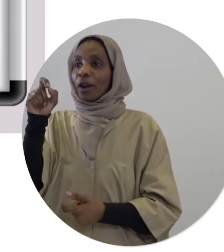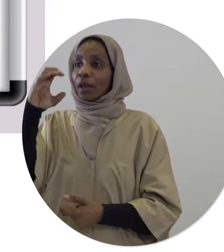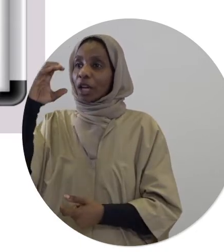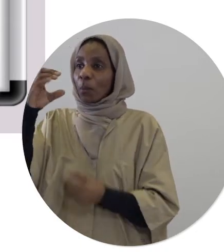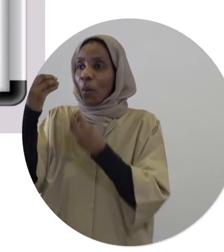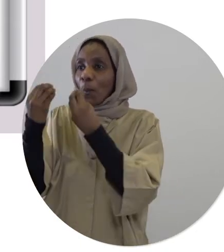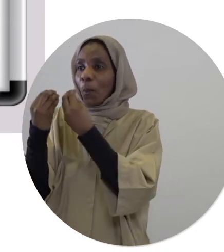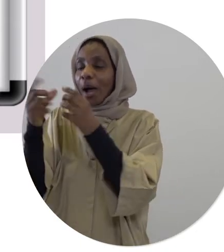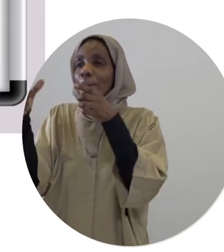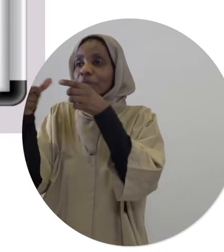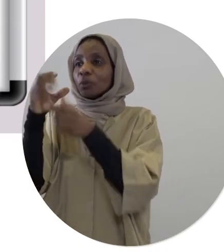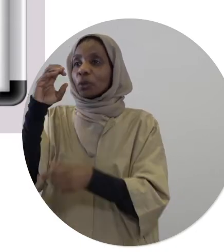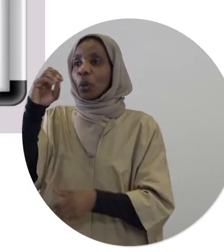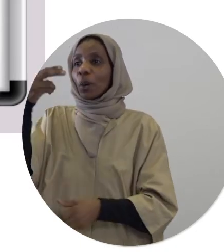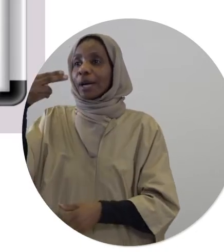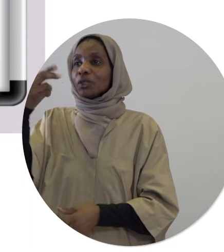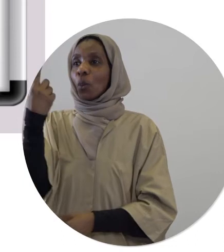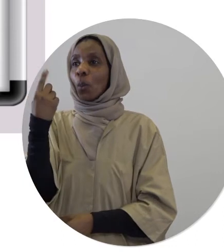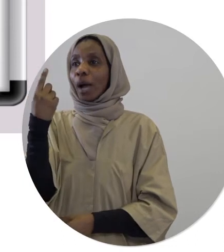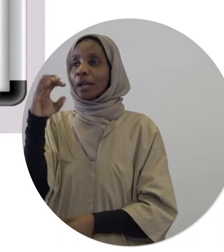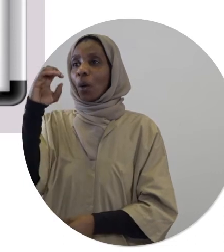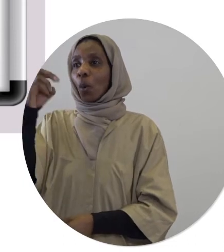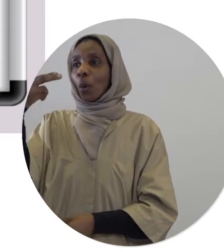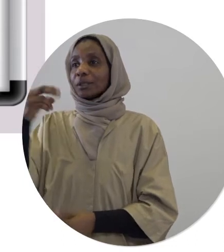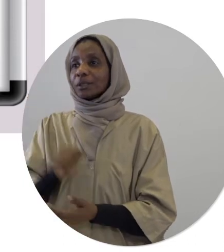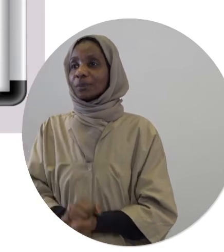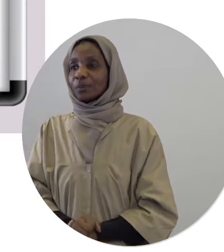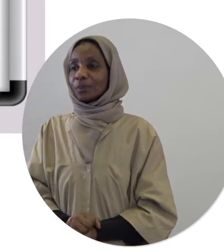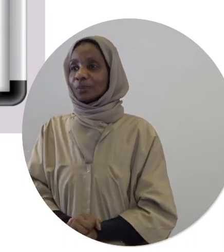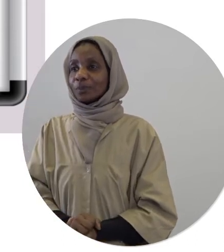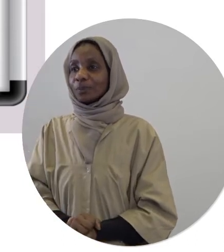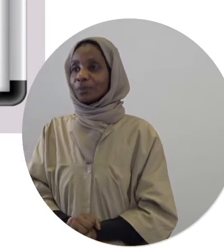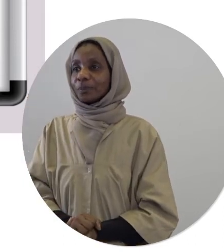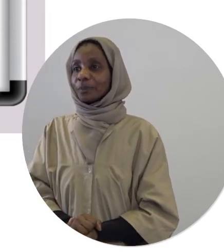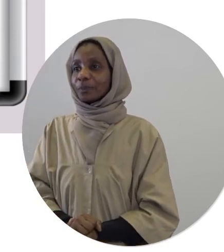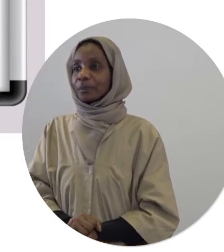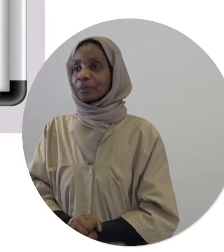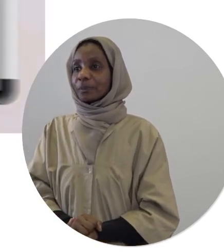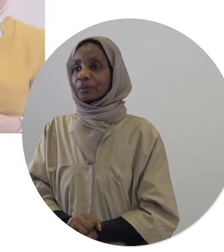الكربون فقط بمجموعة واحدة من الهيدروكسيل.